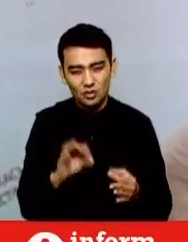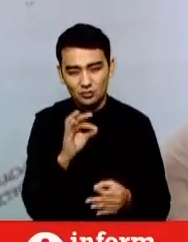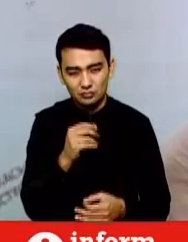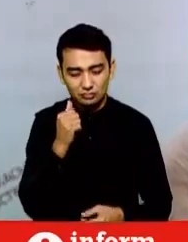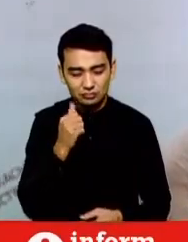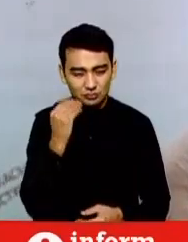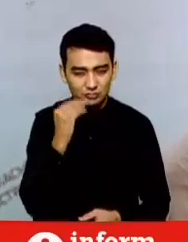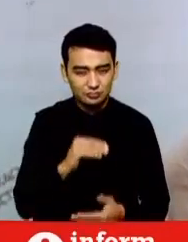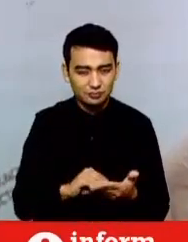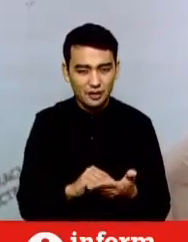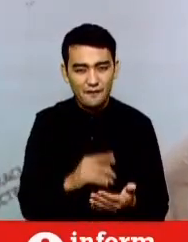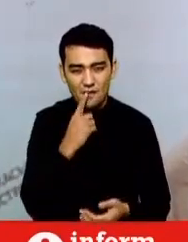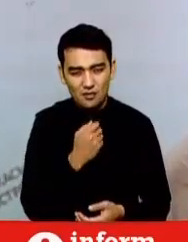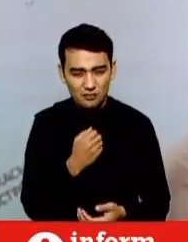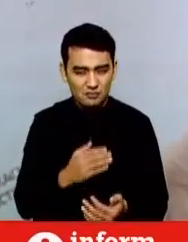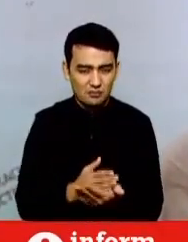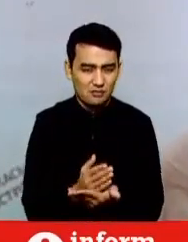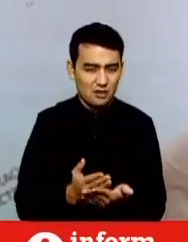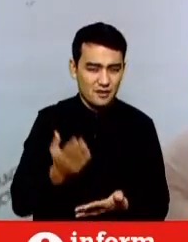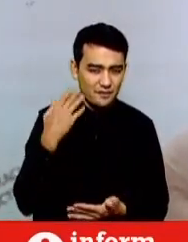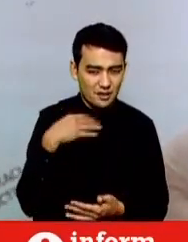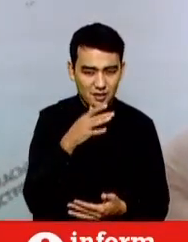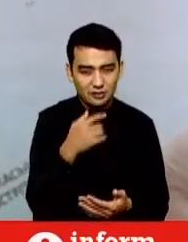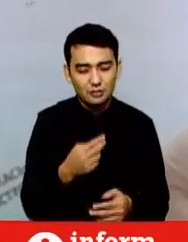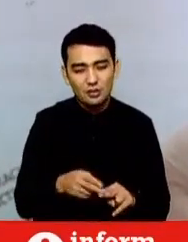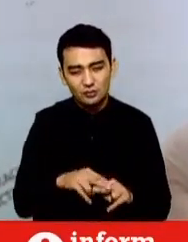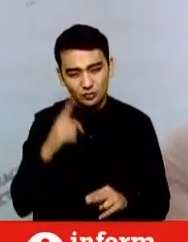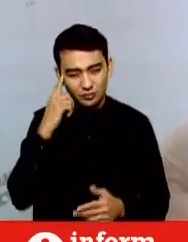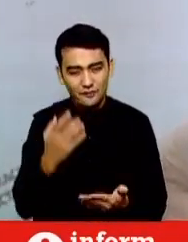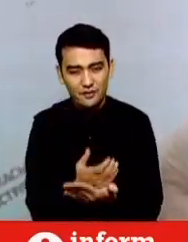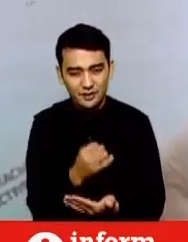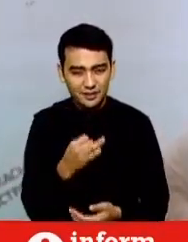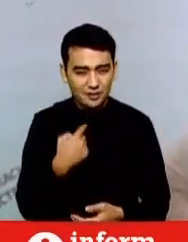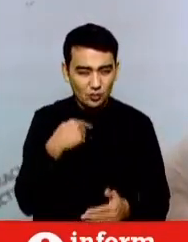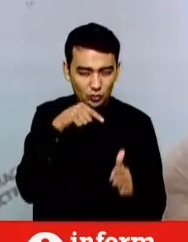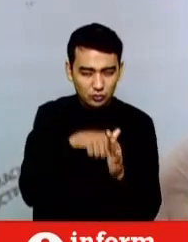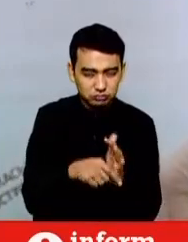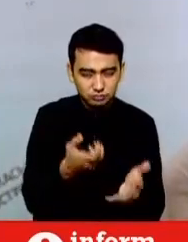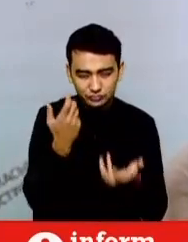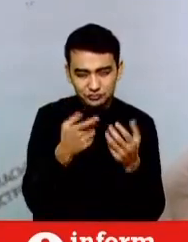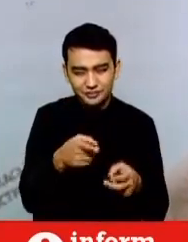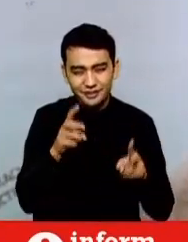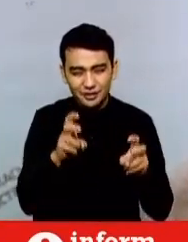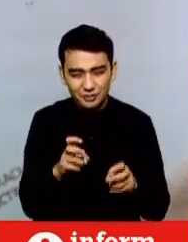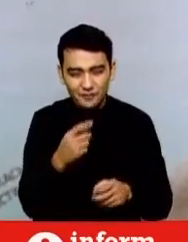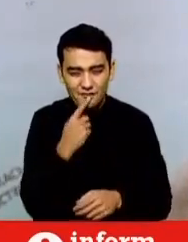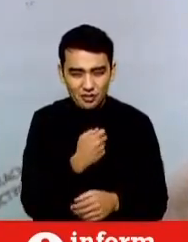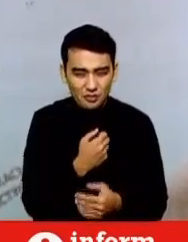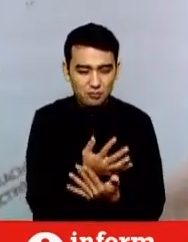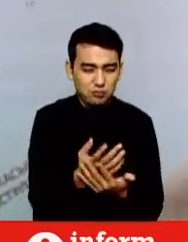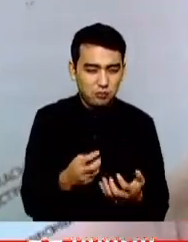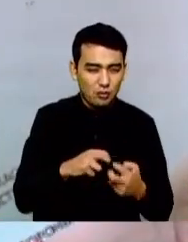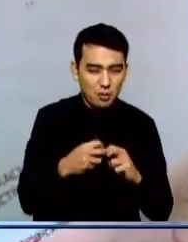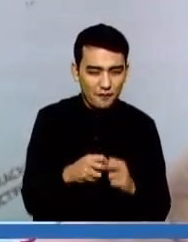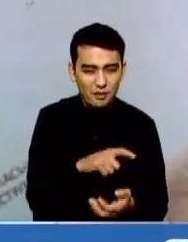о военной сфере пишу много лет наверное поэтому победил в номинации Ведь я глубоко изучил эту тему поднимая много проблемных